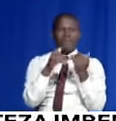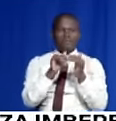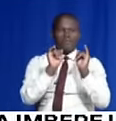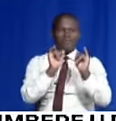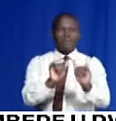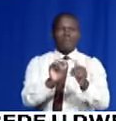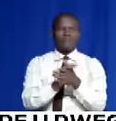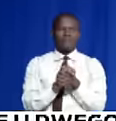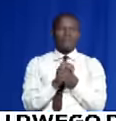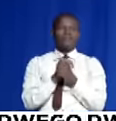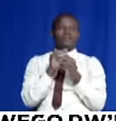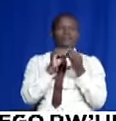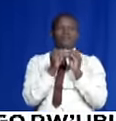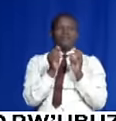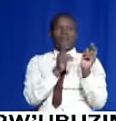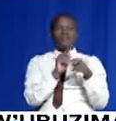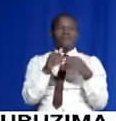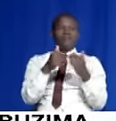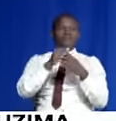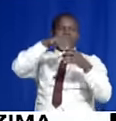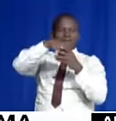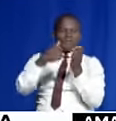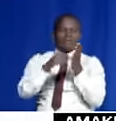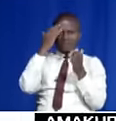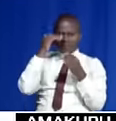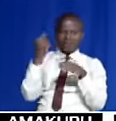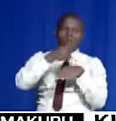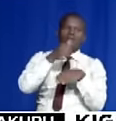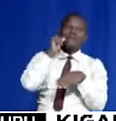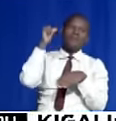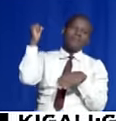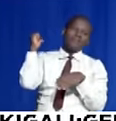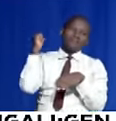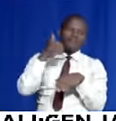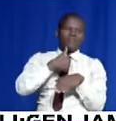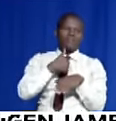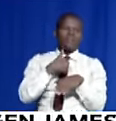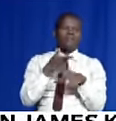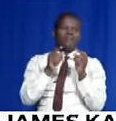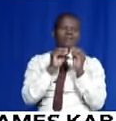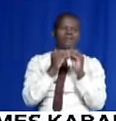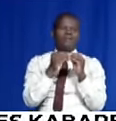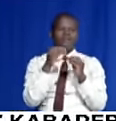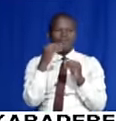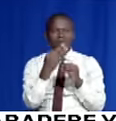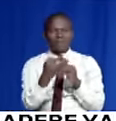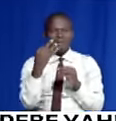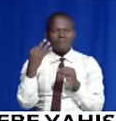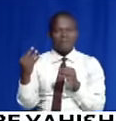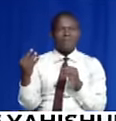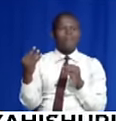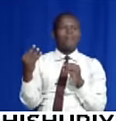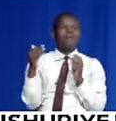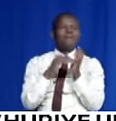muri bootcamp hari nimero yari isanzwe nanone iri mu bibazo kubera ko ku munsi w'ejo twari tuyifite iyo ngiyo ni nimero 33 ubundi